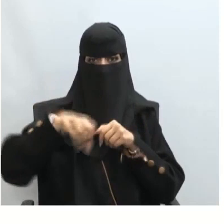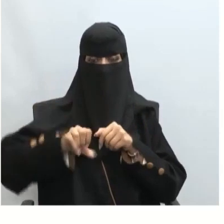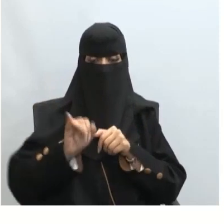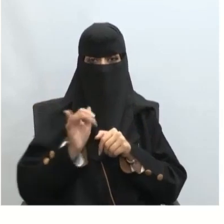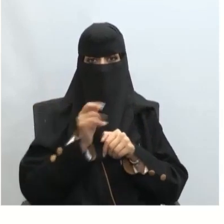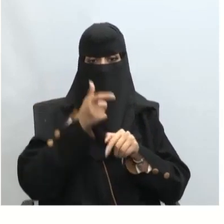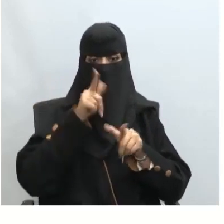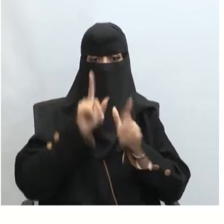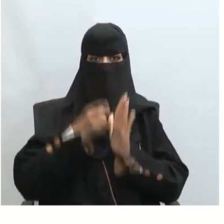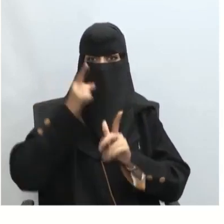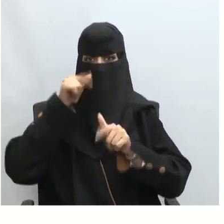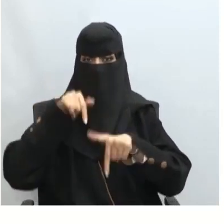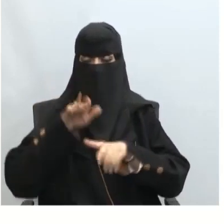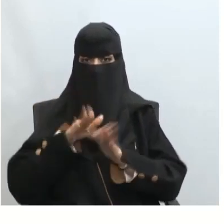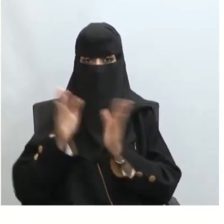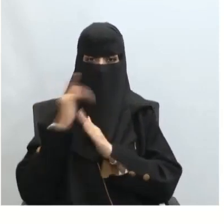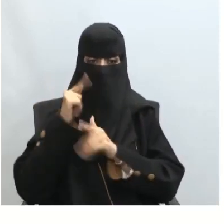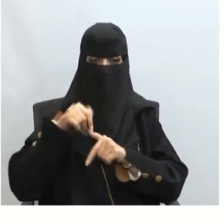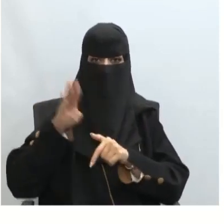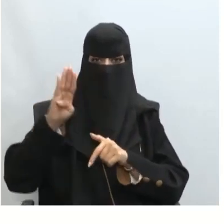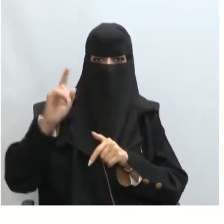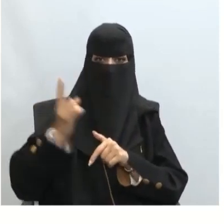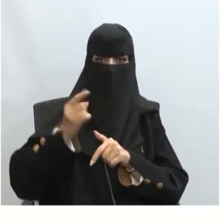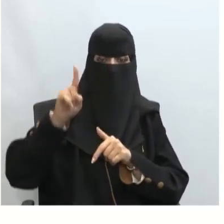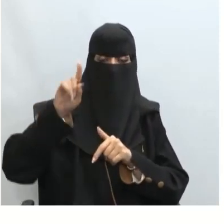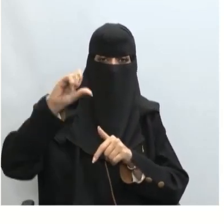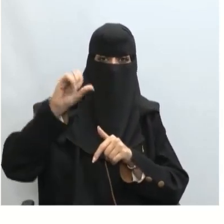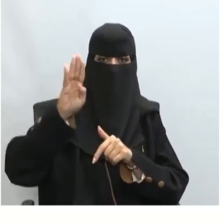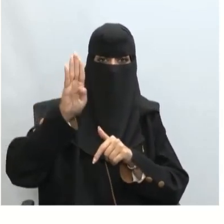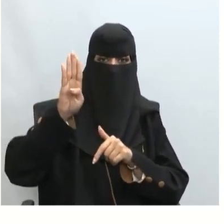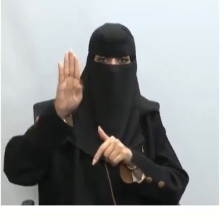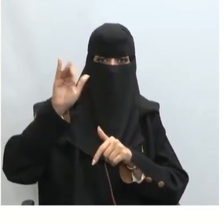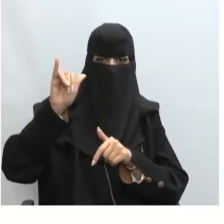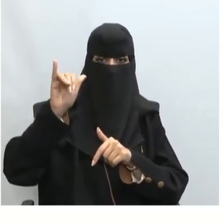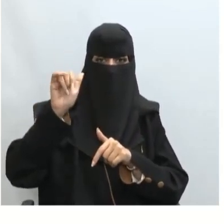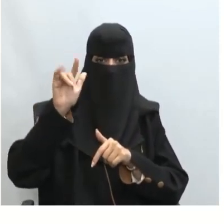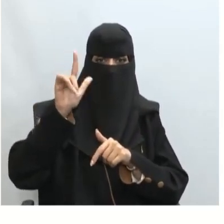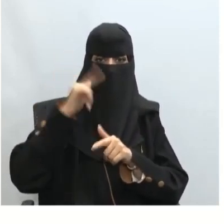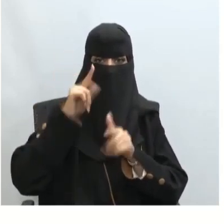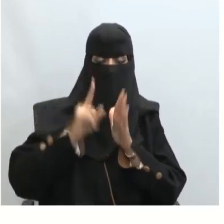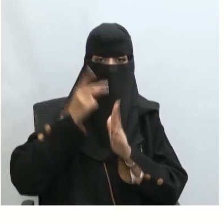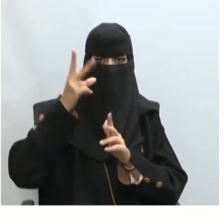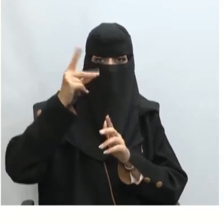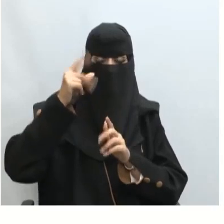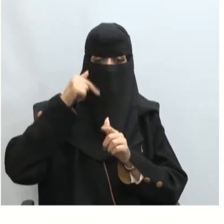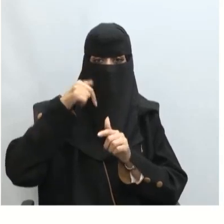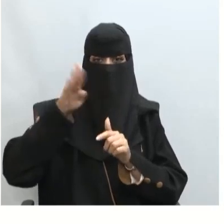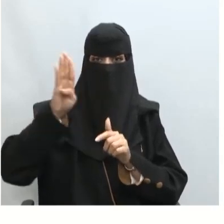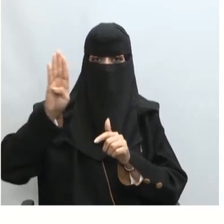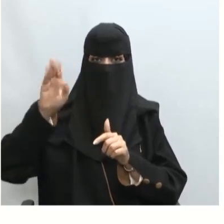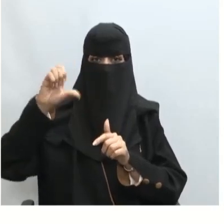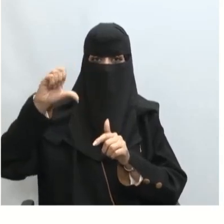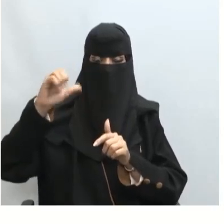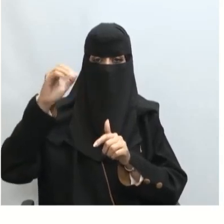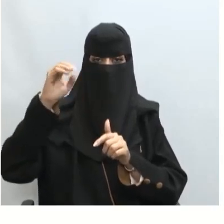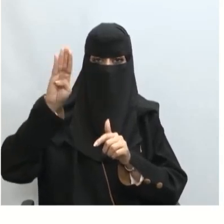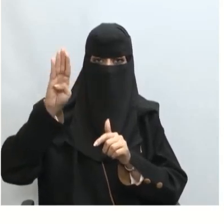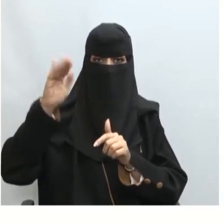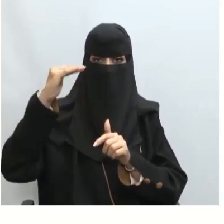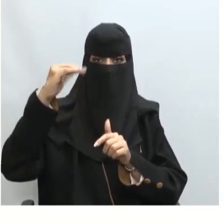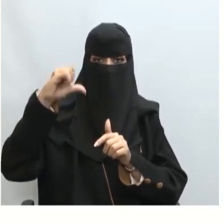فالماده الاولى تكون حمض كربوكسيلي والماده الثانيه تكون كحول فنسحب جزيء ماء